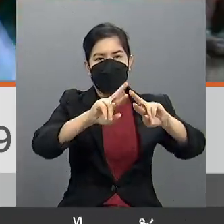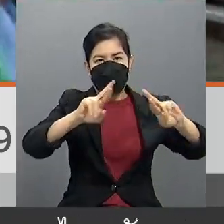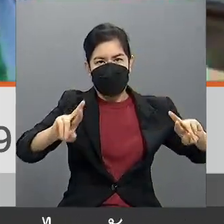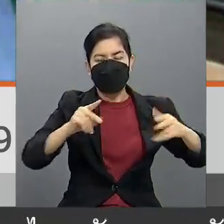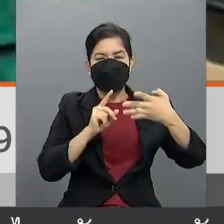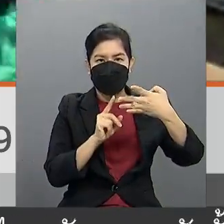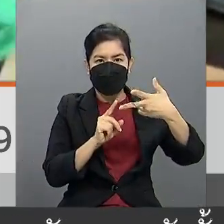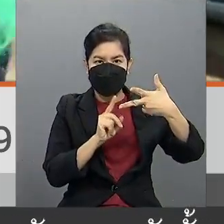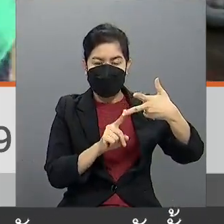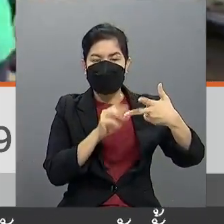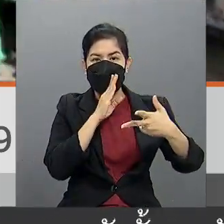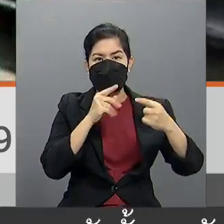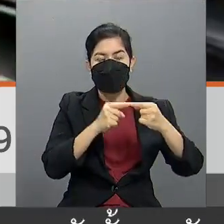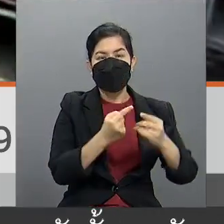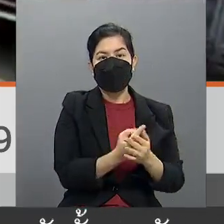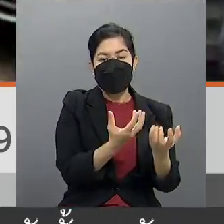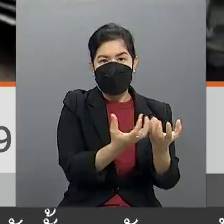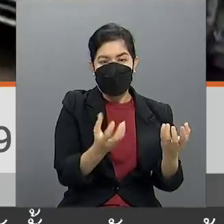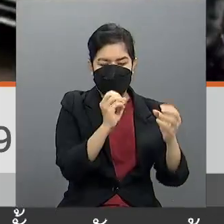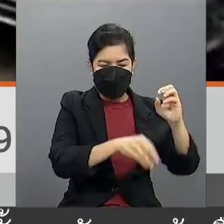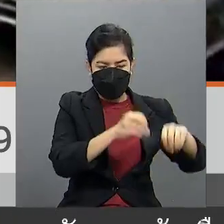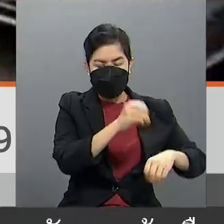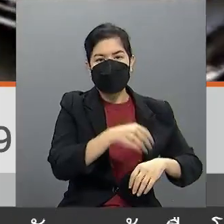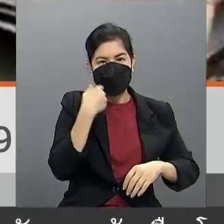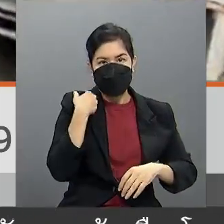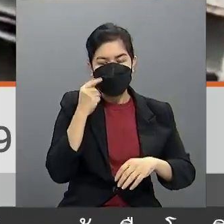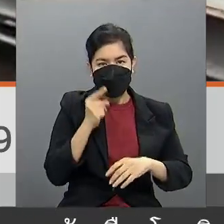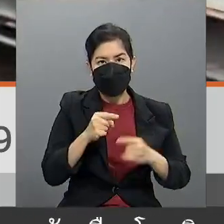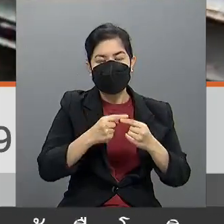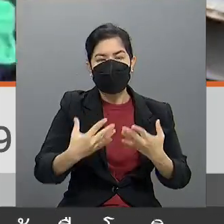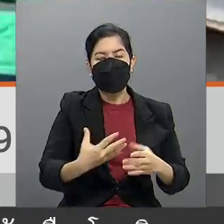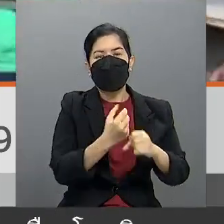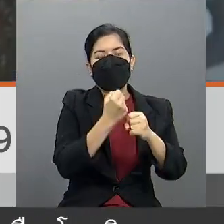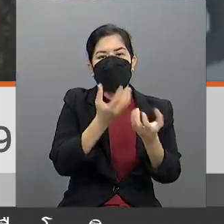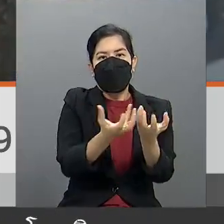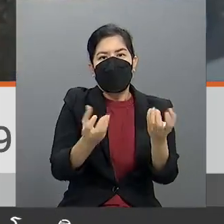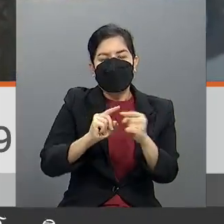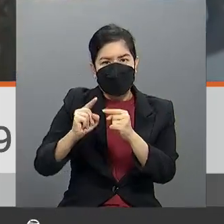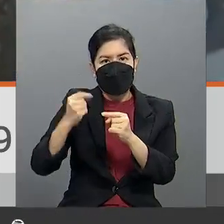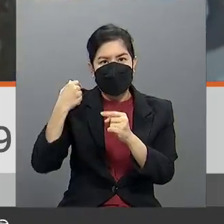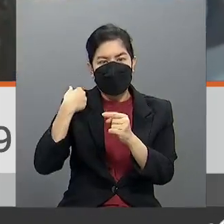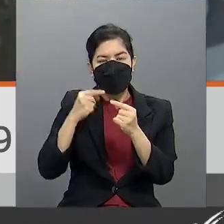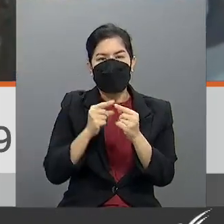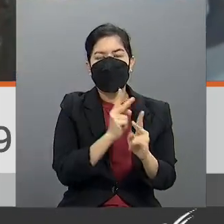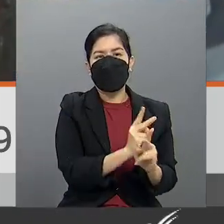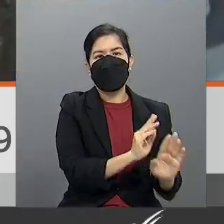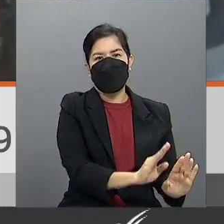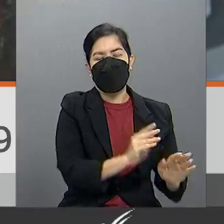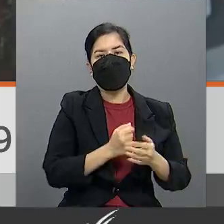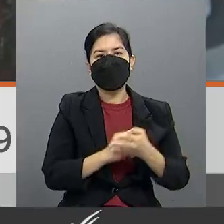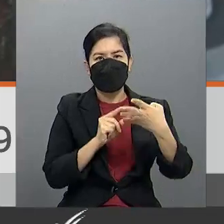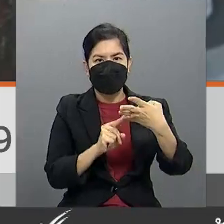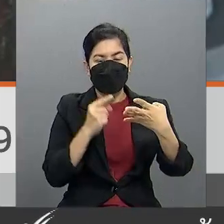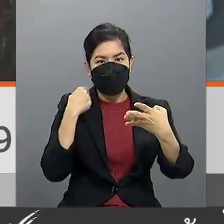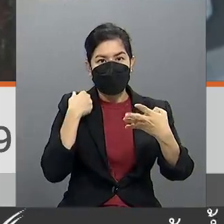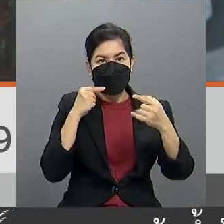ค่ะต้องเก็บรวบรวมขยะไปกำจัดให้หมดและล้างทำความสะอาดและ 4. บริเวณที่กั้นผ้าห้องน้ำ